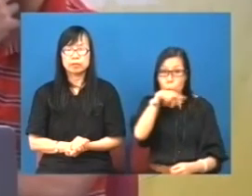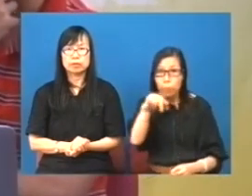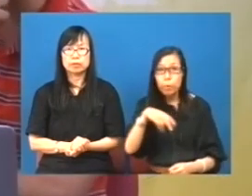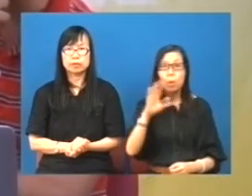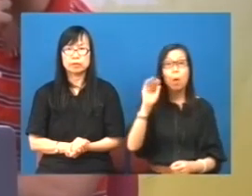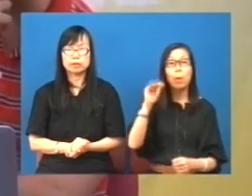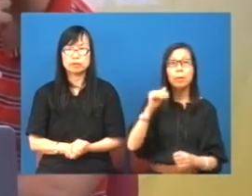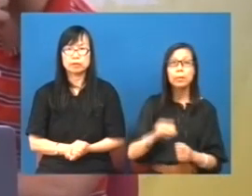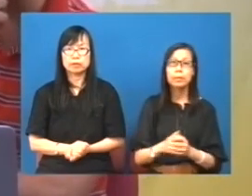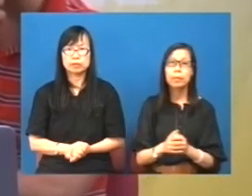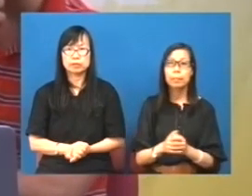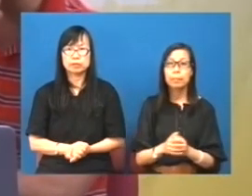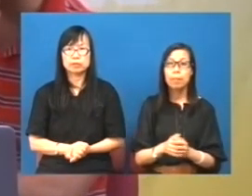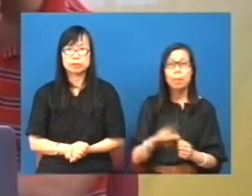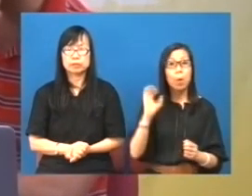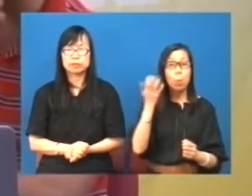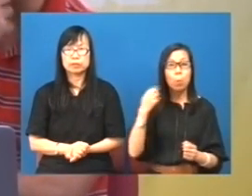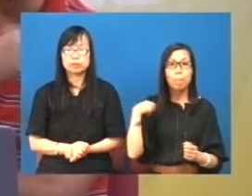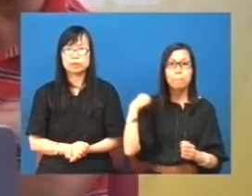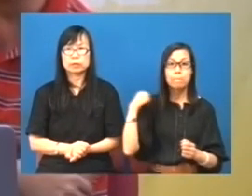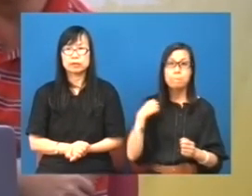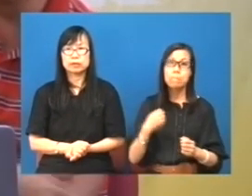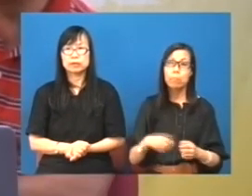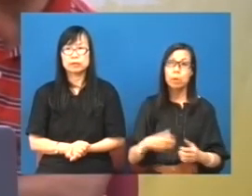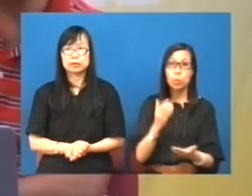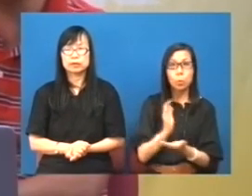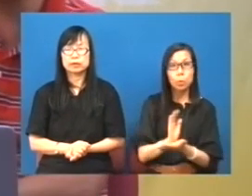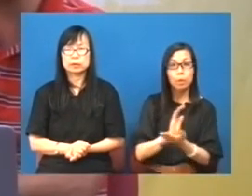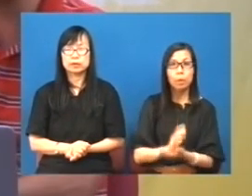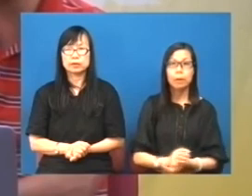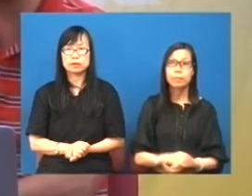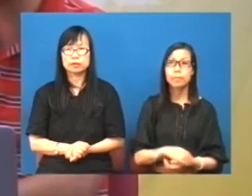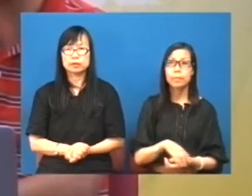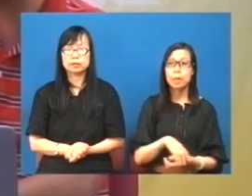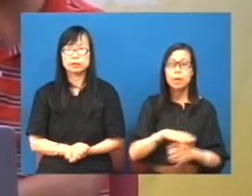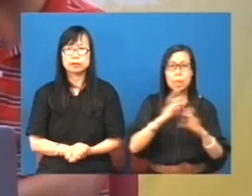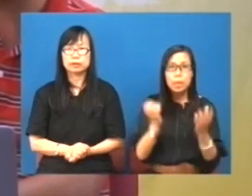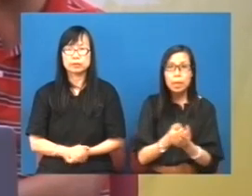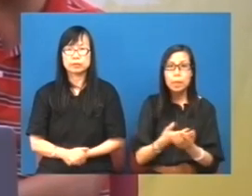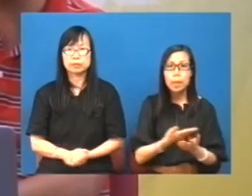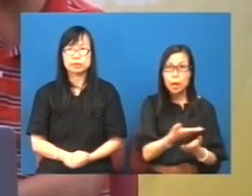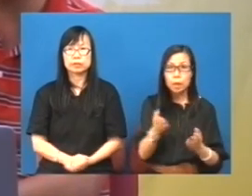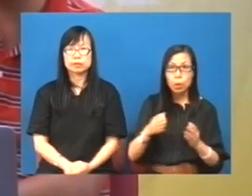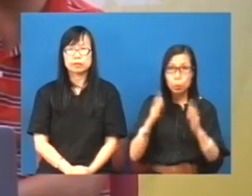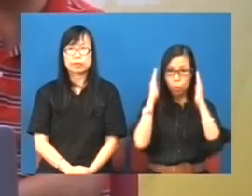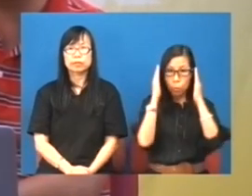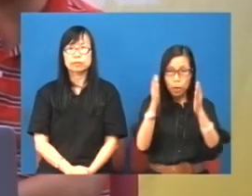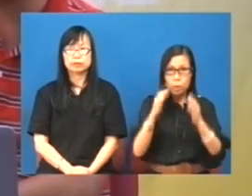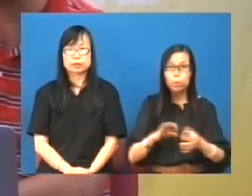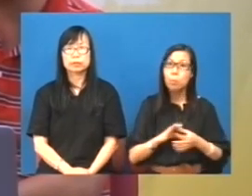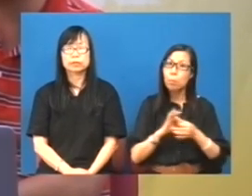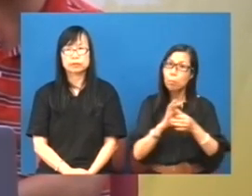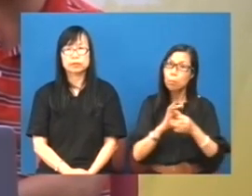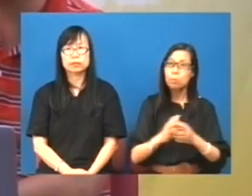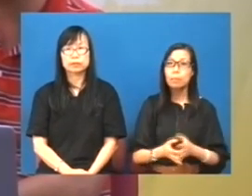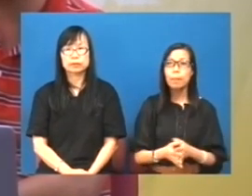一有這一個法輪功就有關清協又這裡搞一陣所以我想整件事大家繼續關注也都不要讓整件